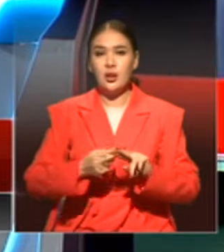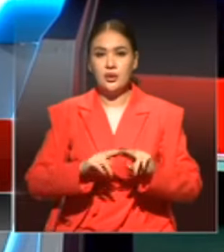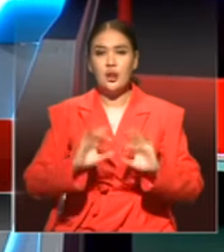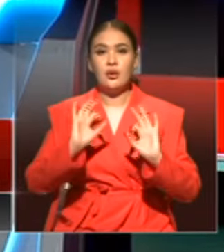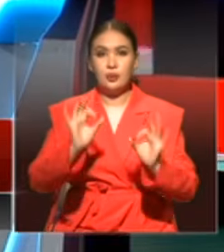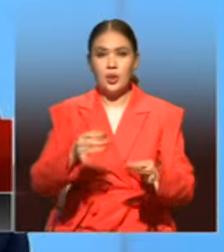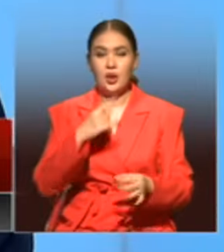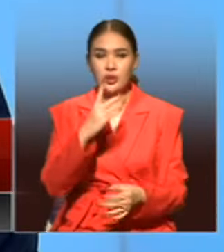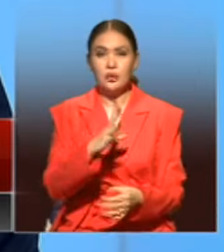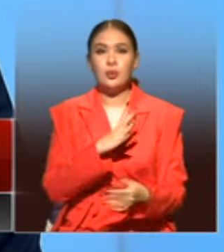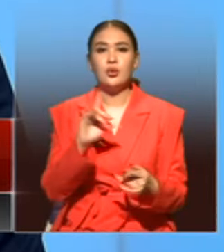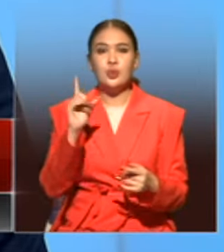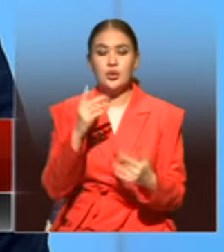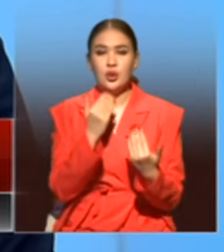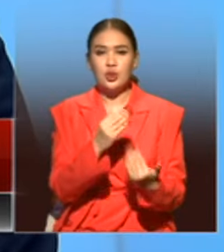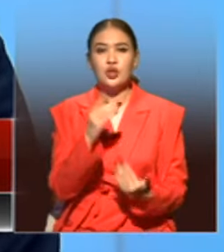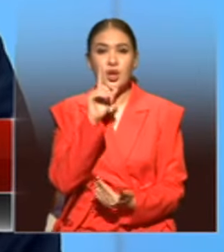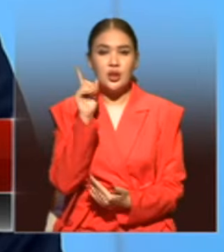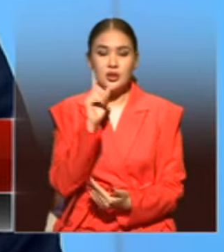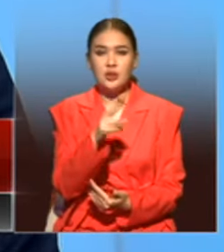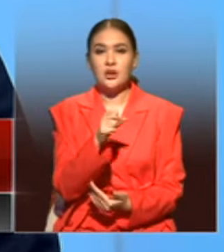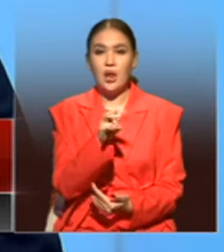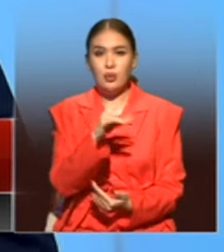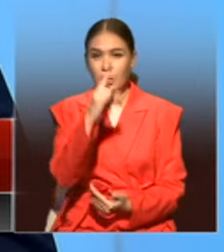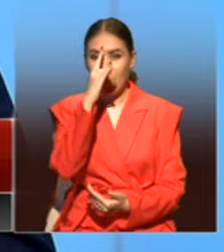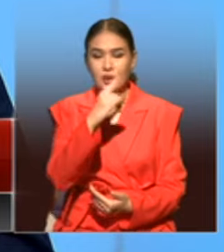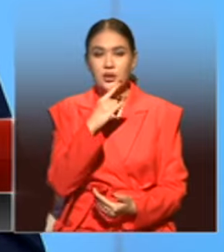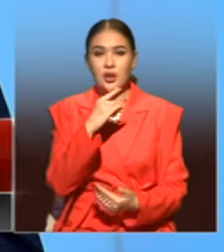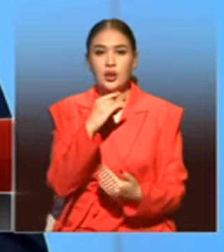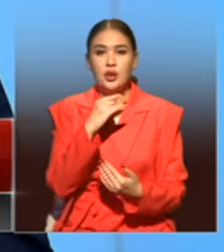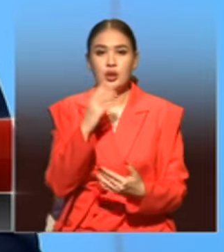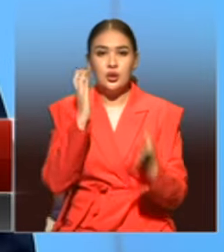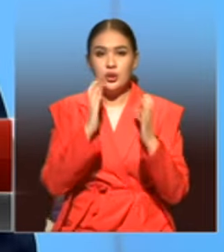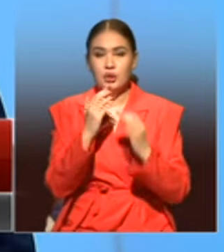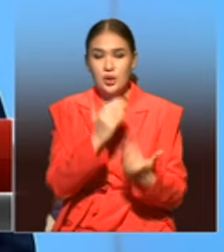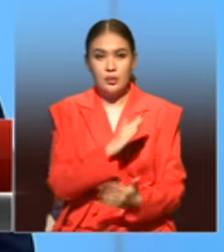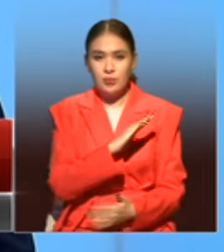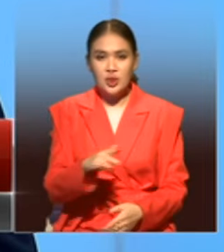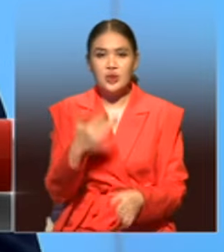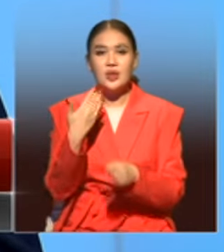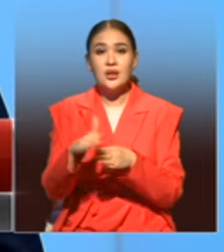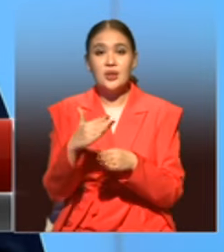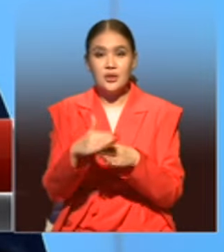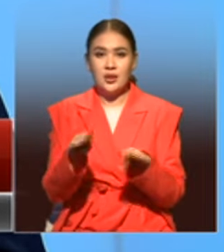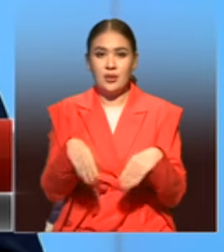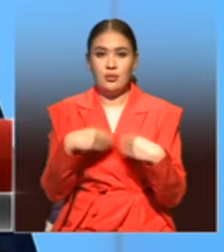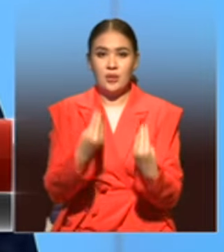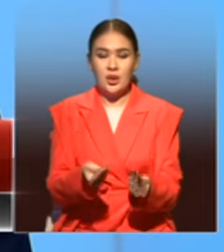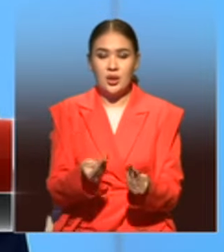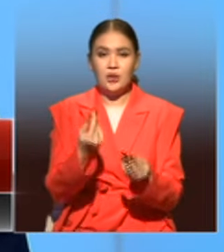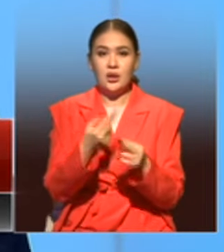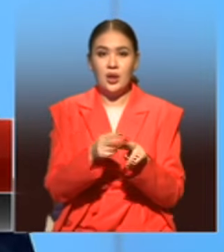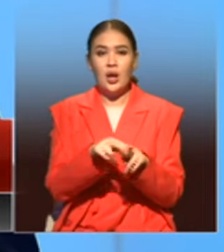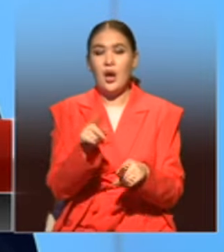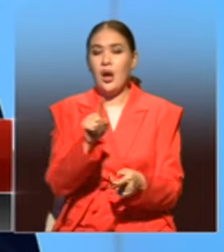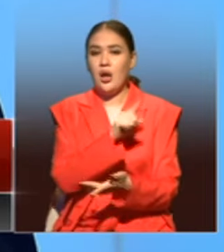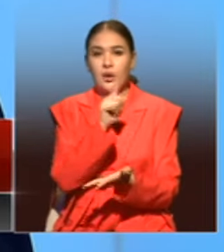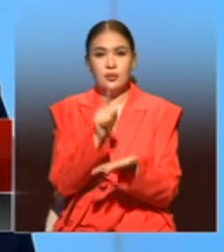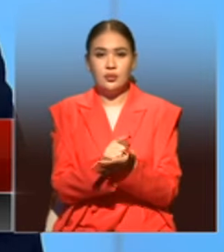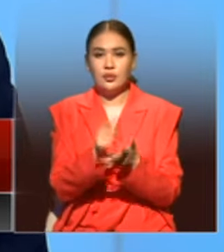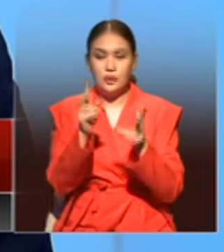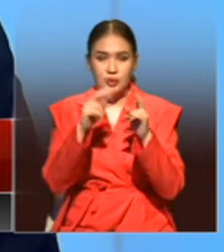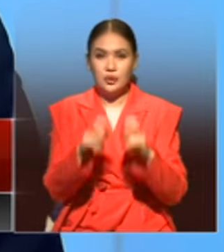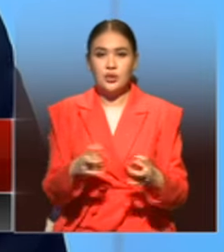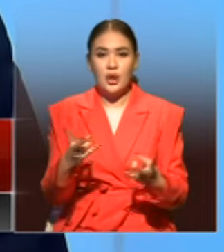Yeah, орынды сұрақ. Өткені, жасыл даму ол қаржылық институт емес. Бұл мәселе, бұл ақша несиеге беретін болғандықтан, оны қаржылық институт міндетті түрде қарау керек. Өткені,